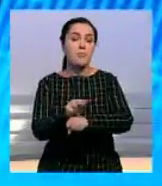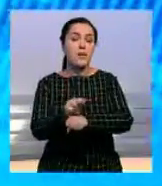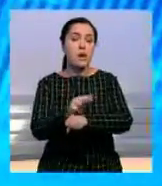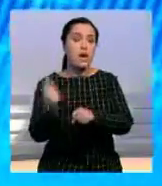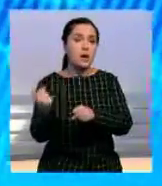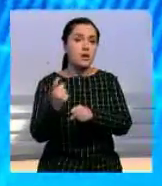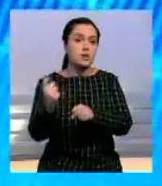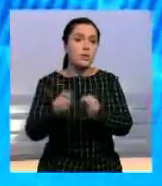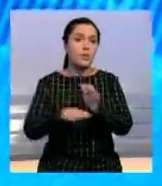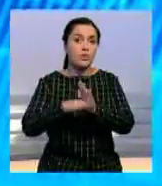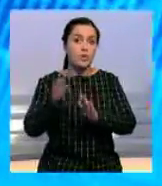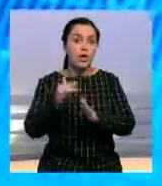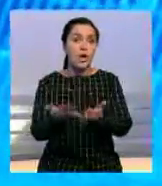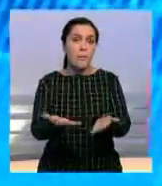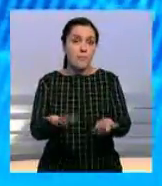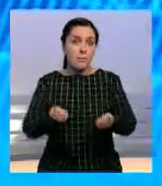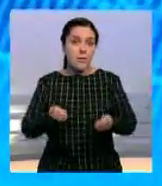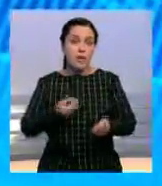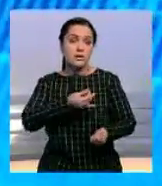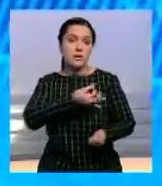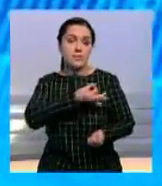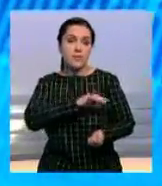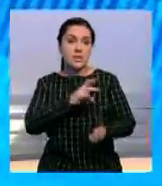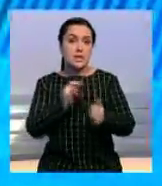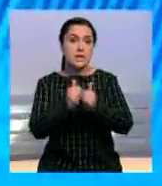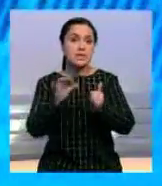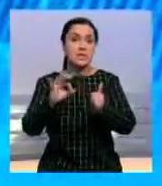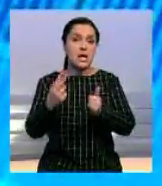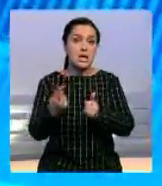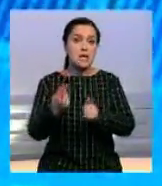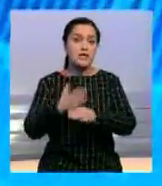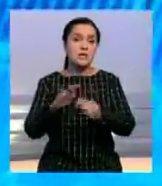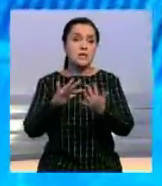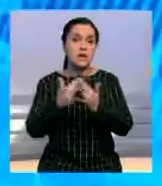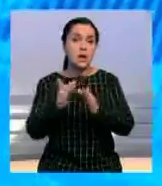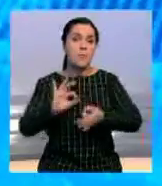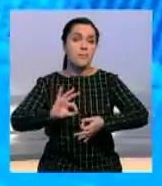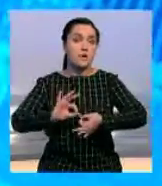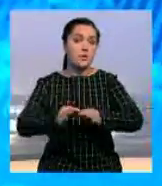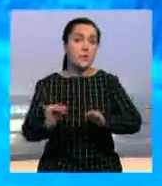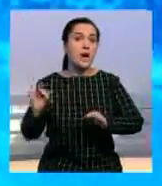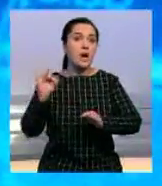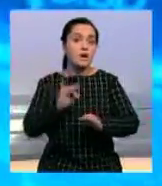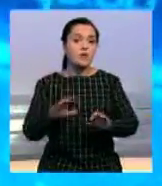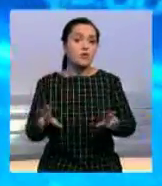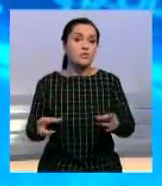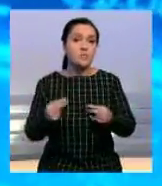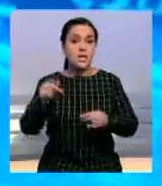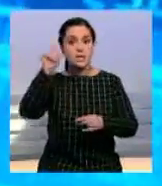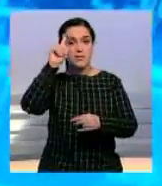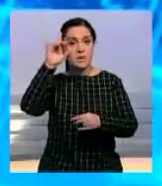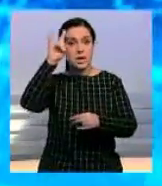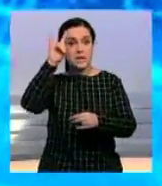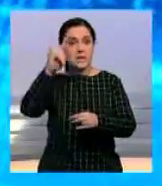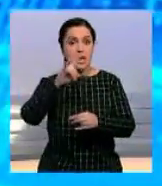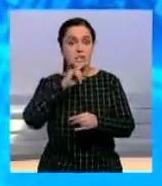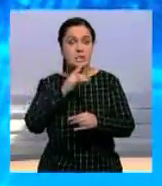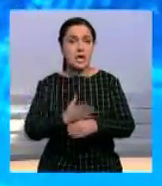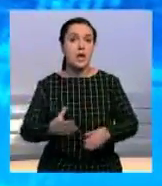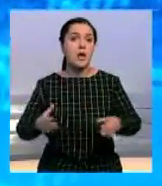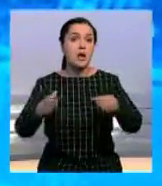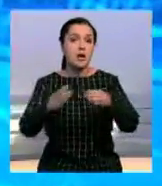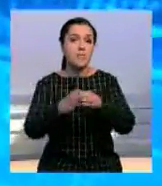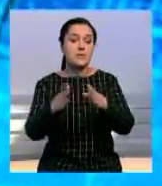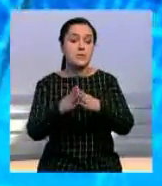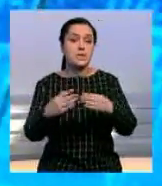на модернизацию хозяйства, а полученная прибыль – на развитие социальной сферы села. Подробнее об истории успеха знаменитой казахстанской